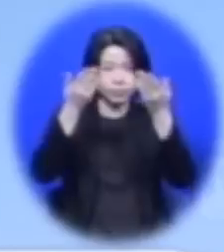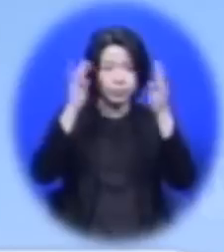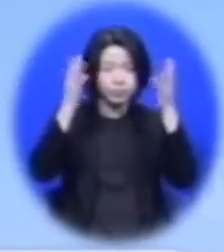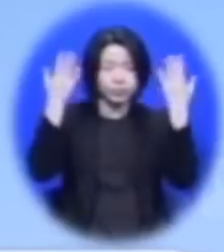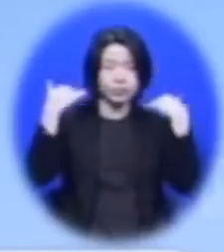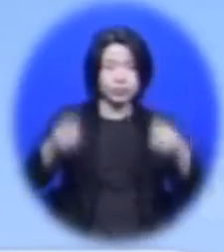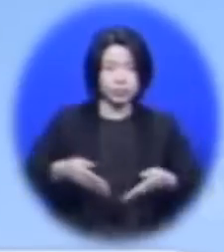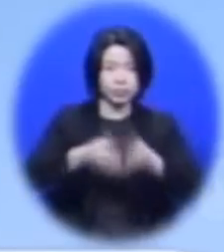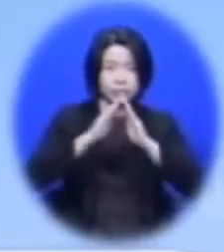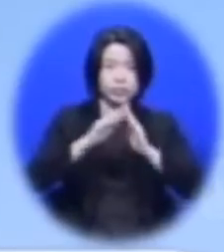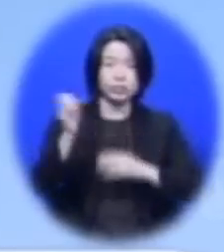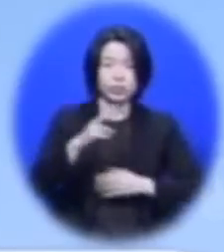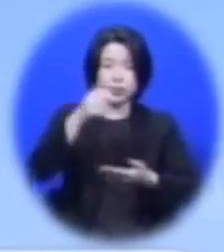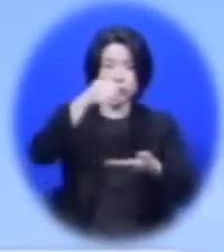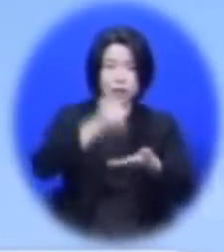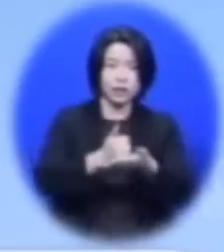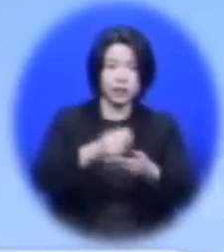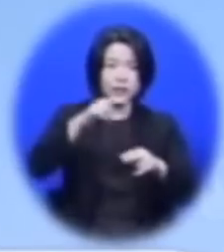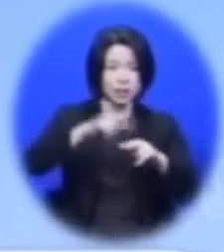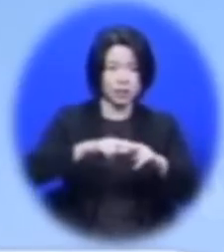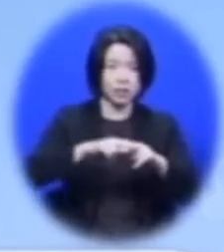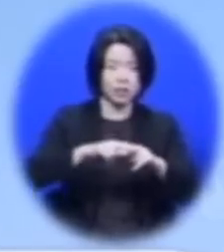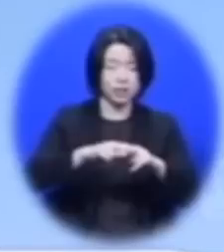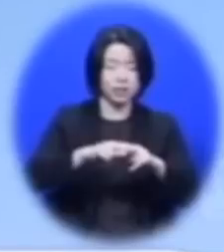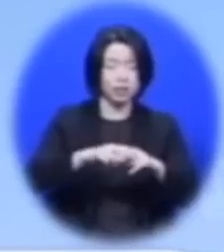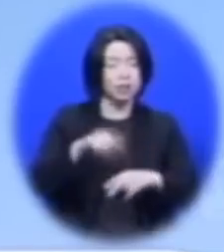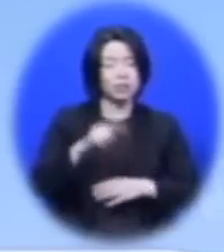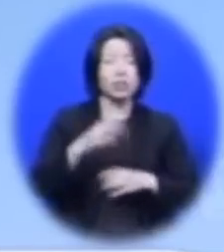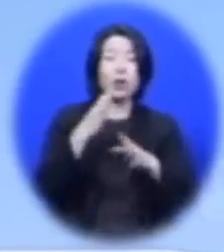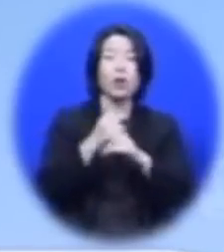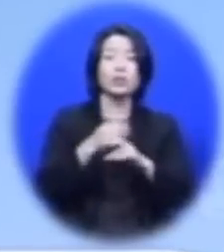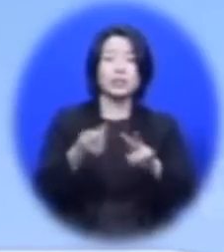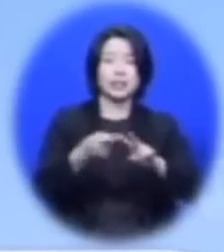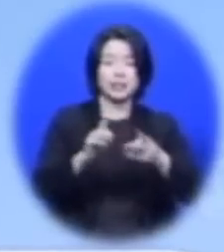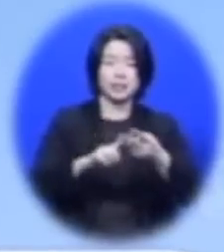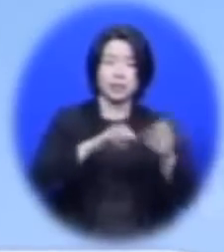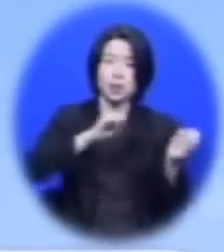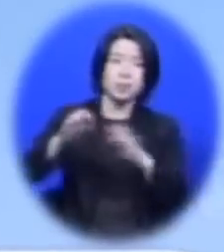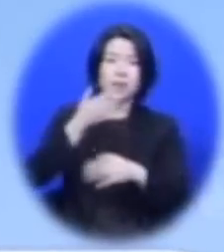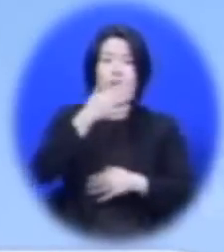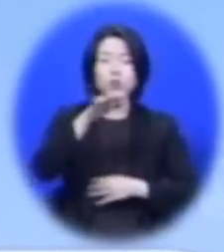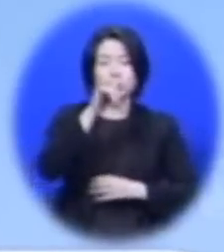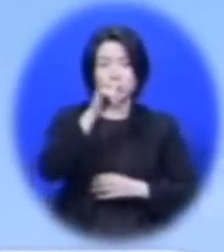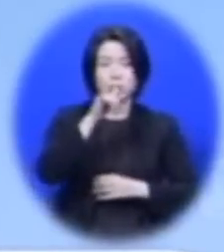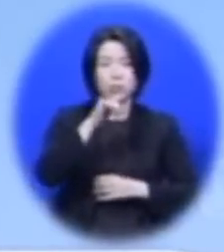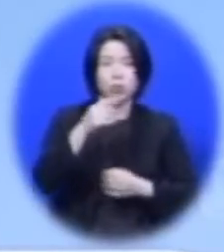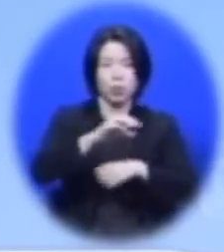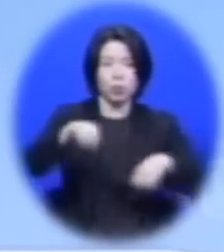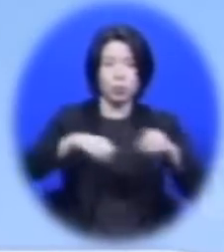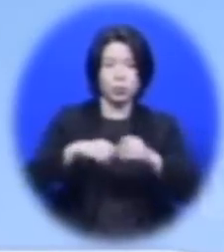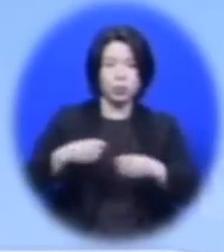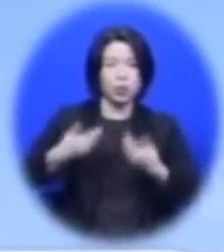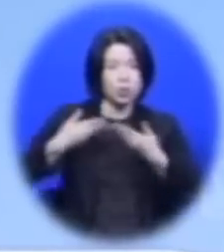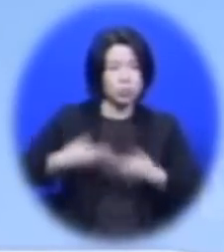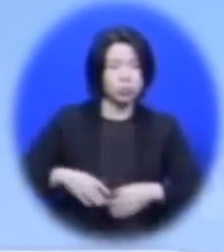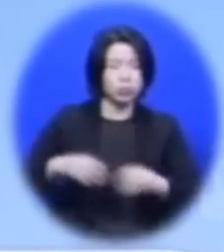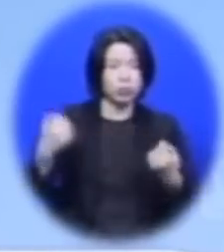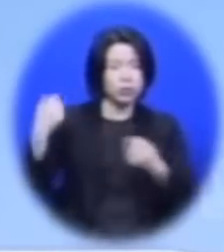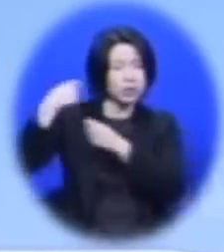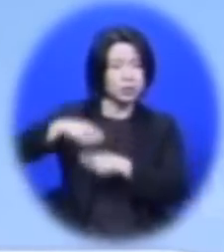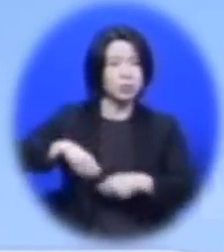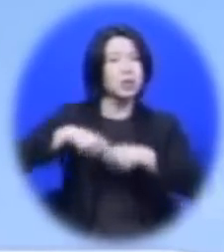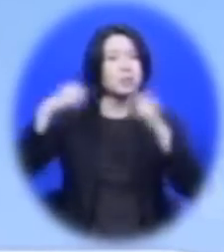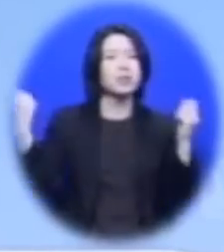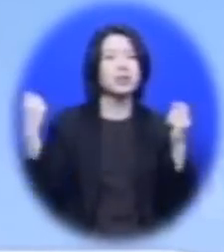것이며, 그리고 학장이라는 자리, 그건 언제든지 버릴 수 있어. 오히려 무거운 짐을 벗는 홀가분함이